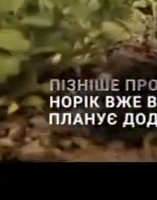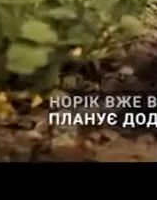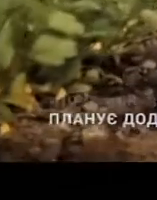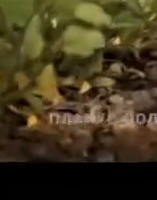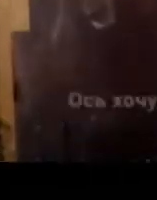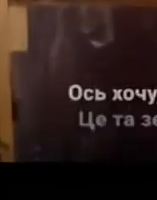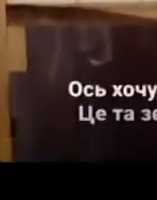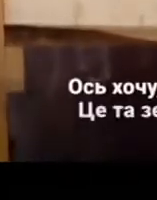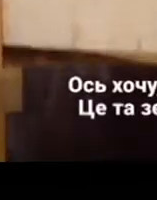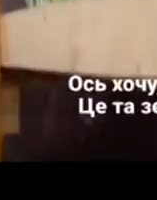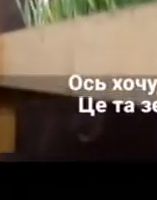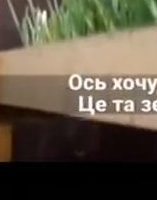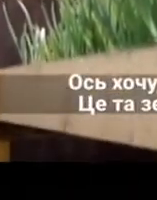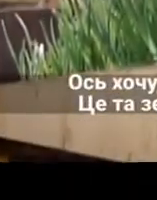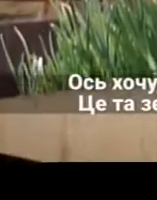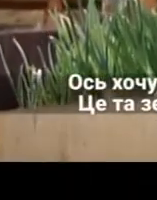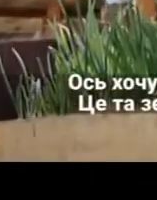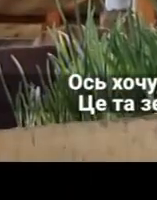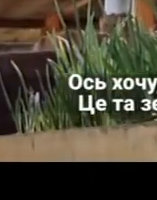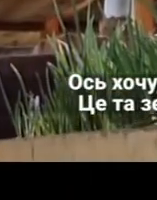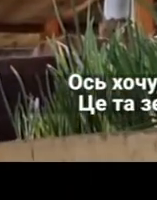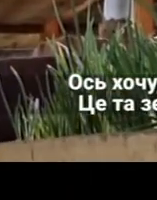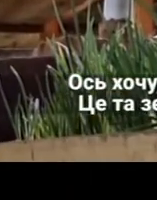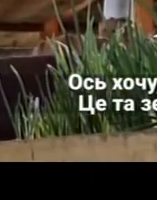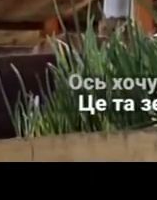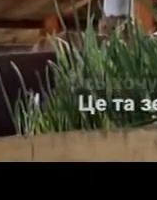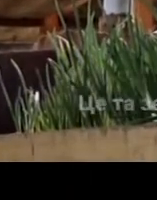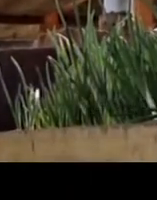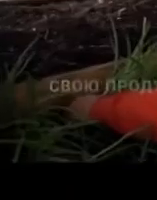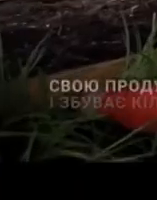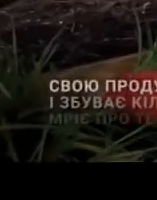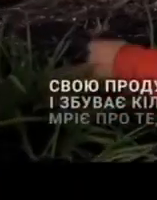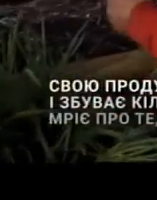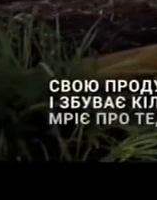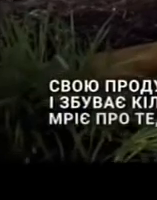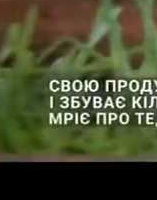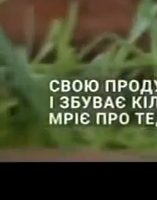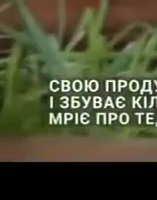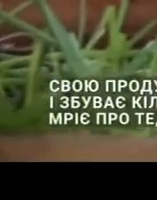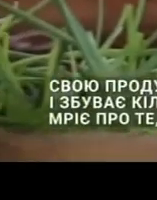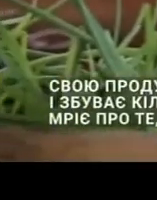Хочу вот делать малиновый сад. Это та земля, которая оно тут будет родить.